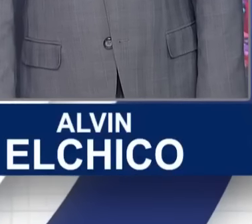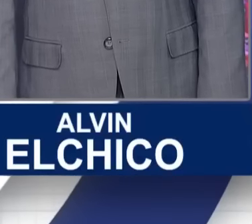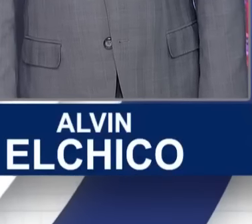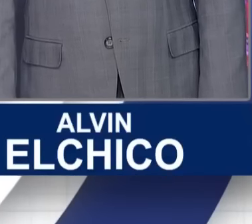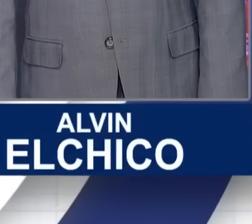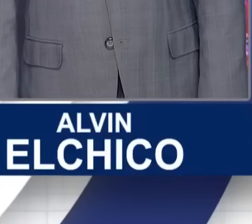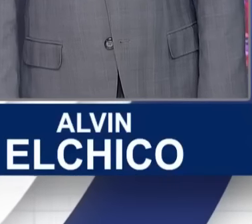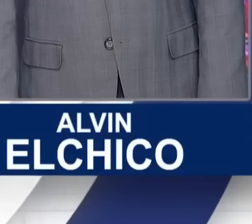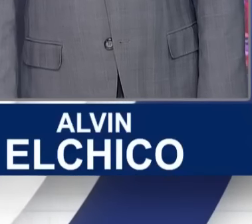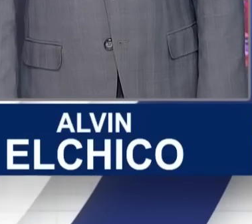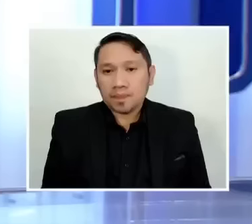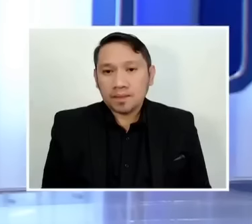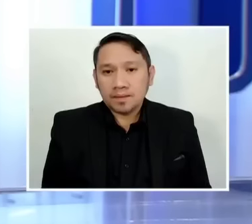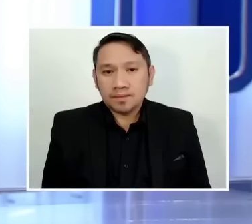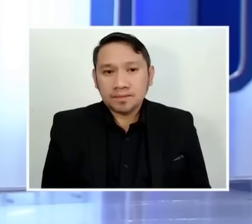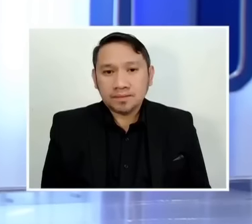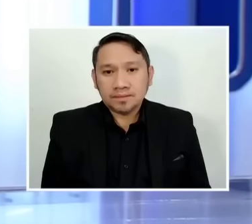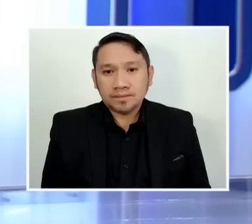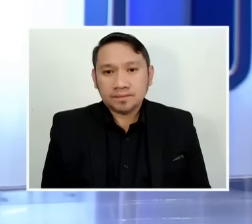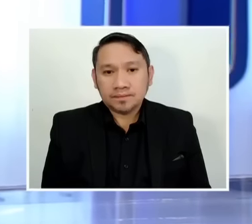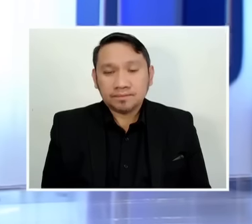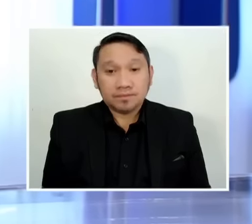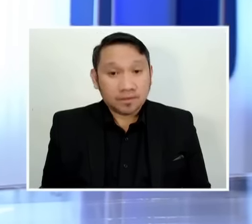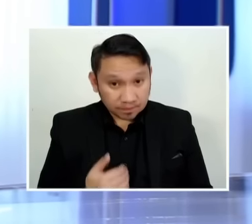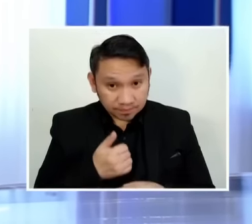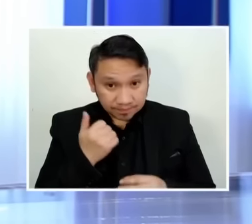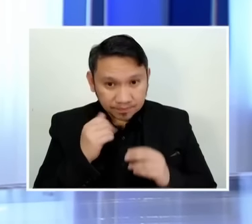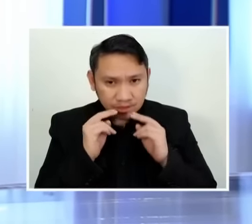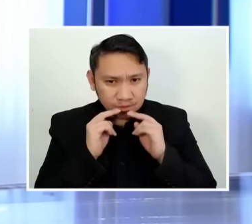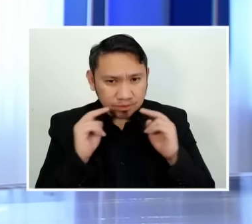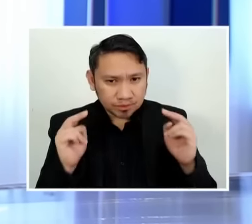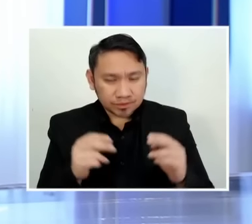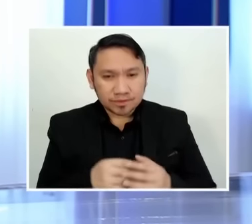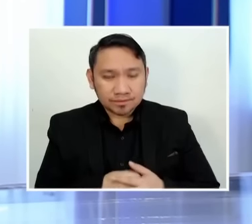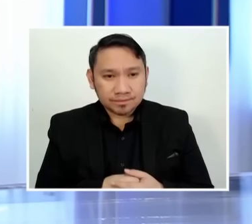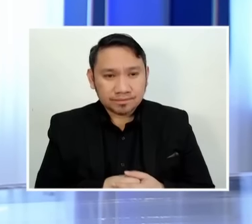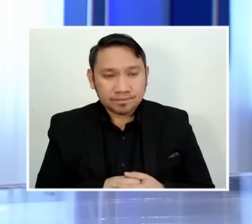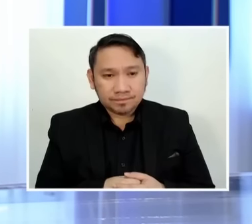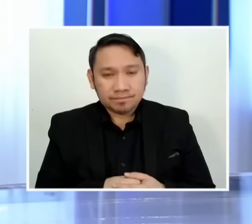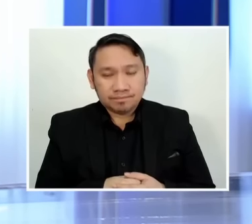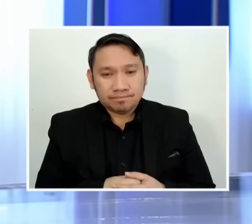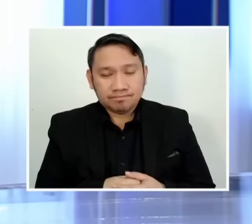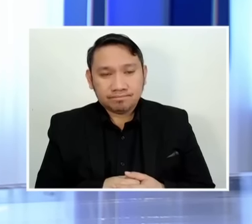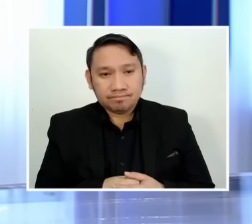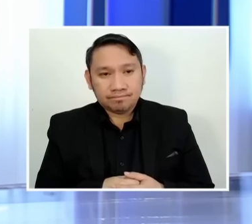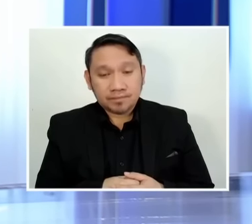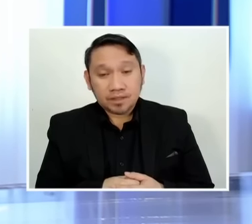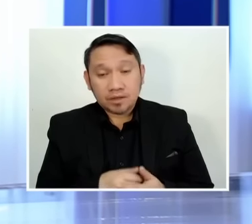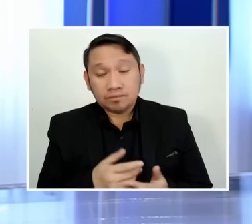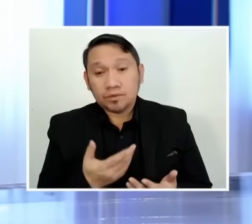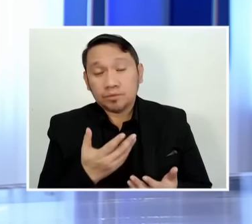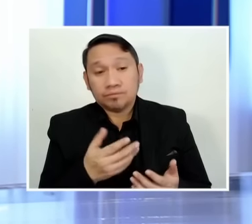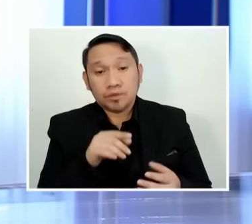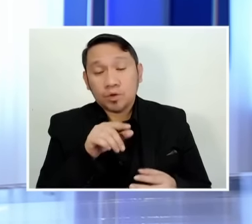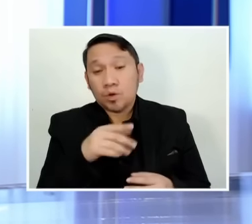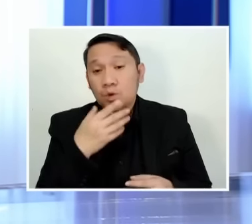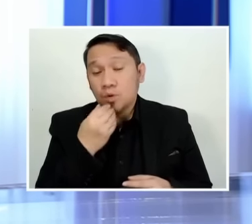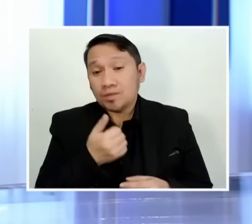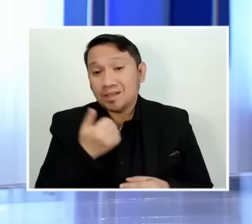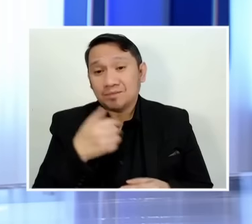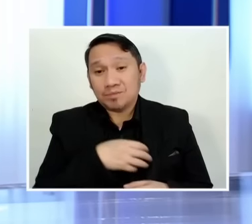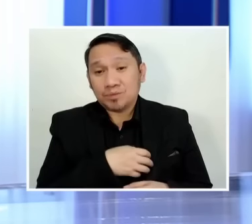Magandang gabi, bayan. Sa ibang balita naman, itinuro ng isang opisyal ng PNP, sina dating PCSO